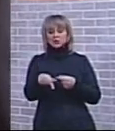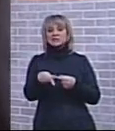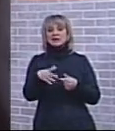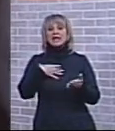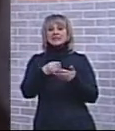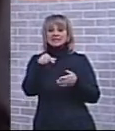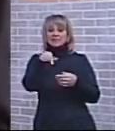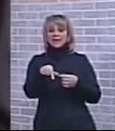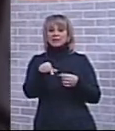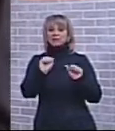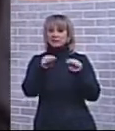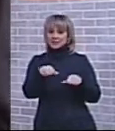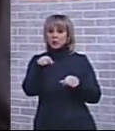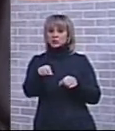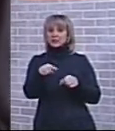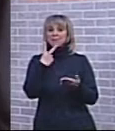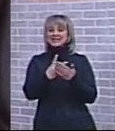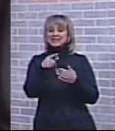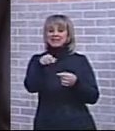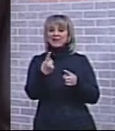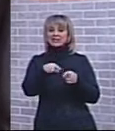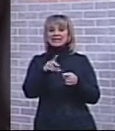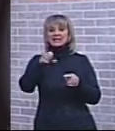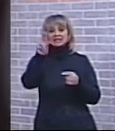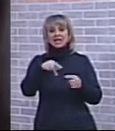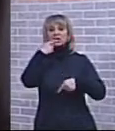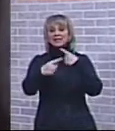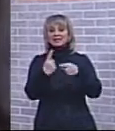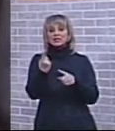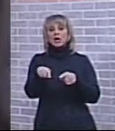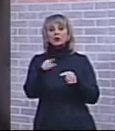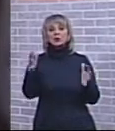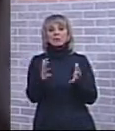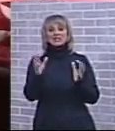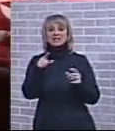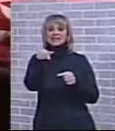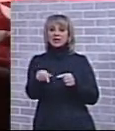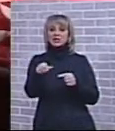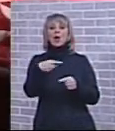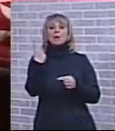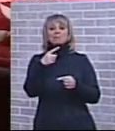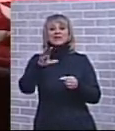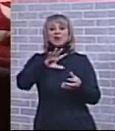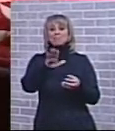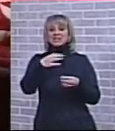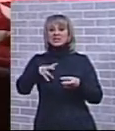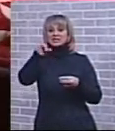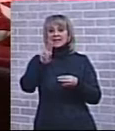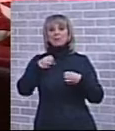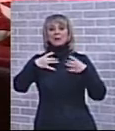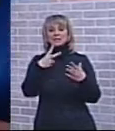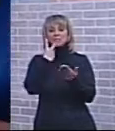свои возможности представить вот те национальные традиции, которые они бережно сохраняют. На первом межнациональном